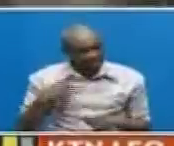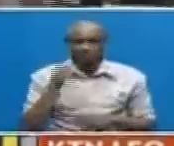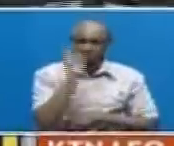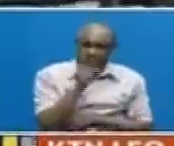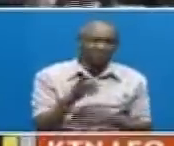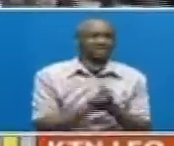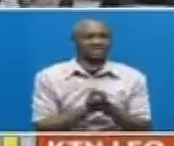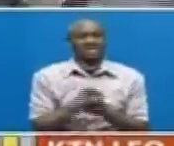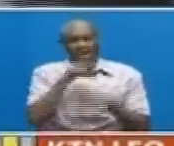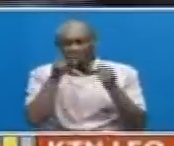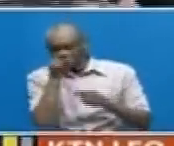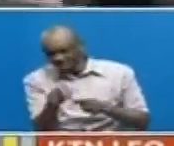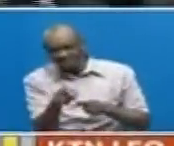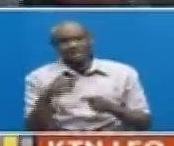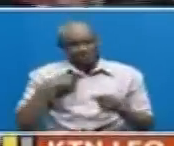know,